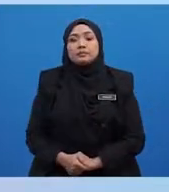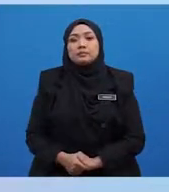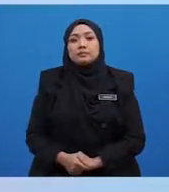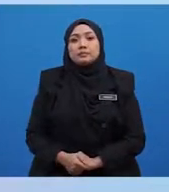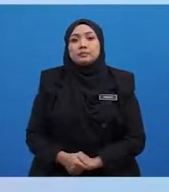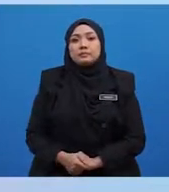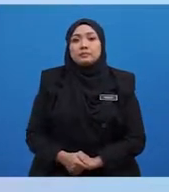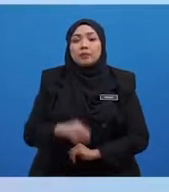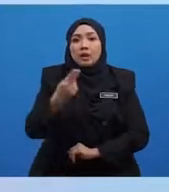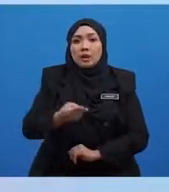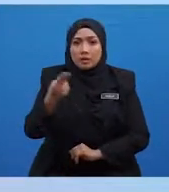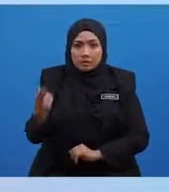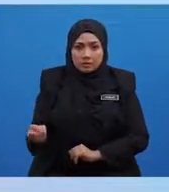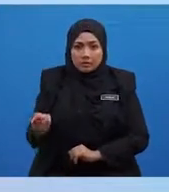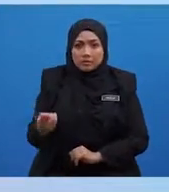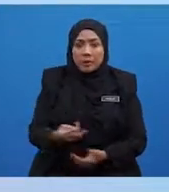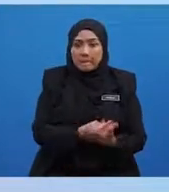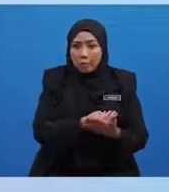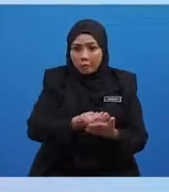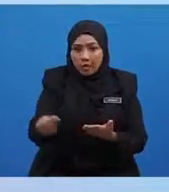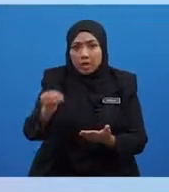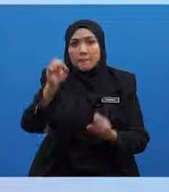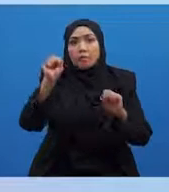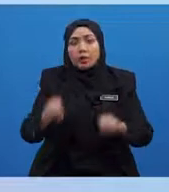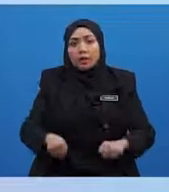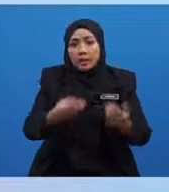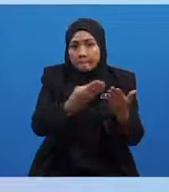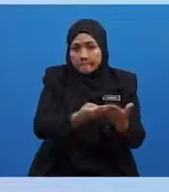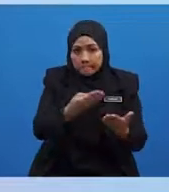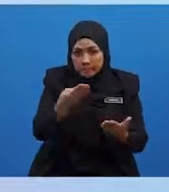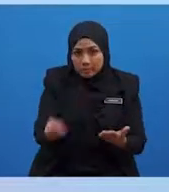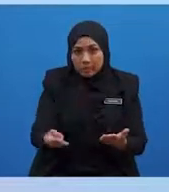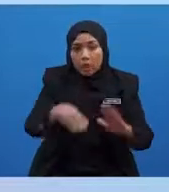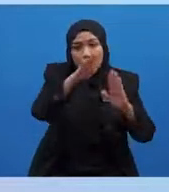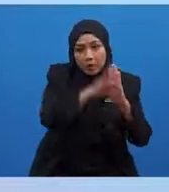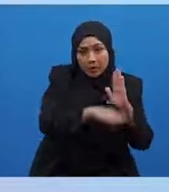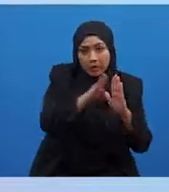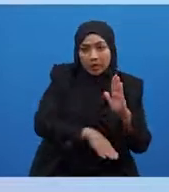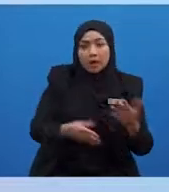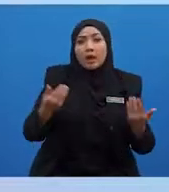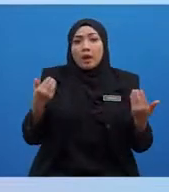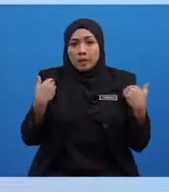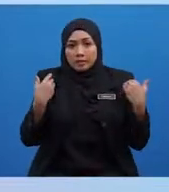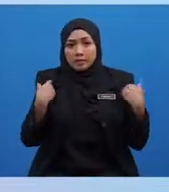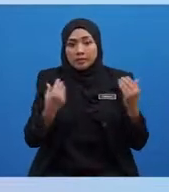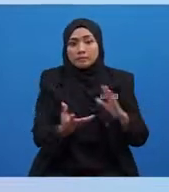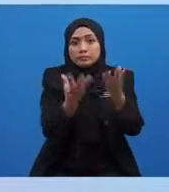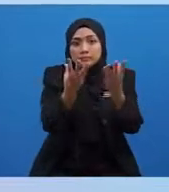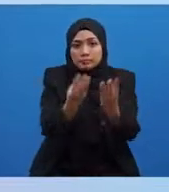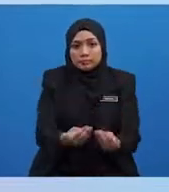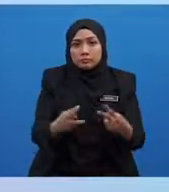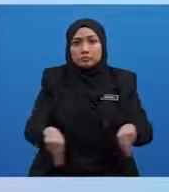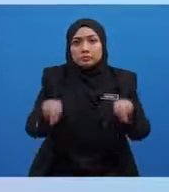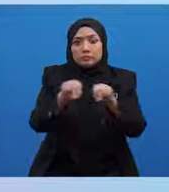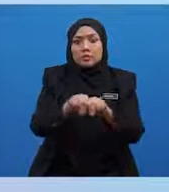Ia merupakan harta modal yang boleh dibelanjakan, dikurangkan dan ada susut nilai setelah